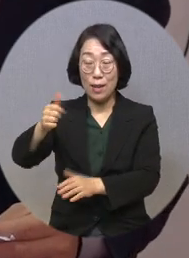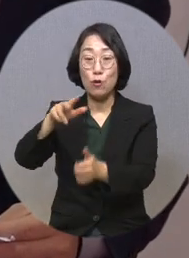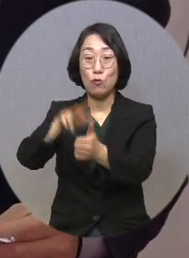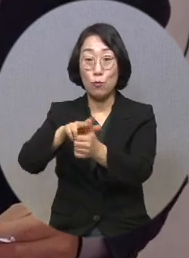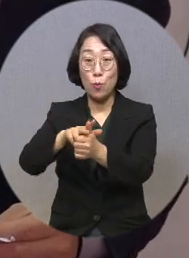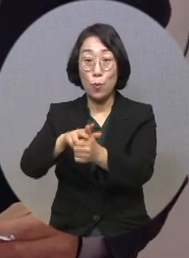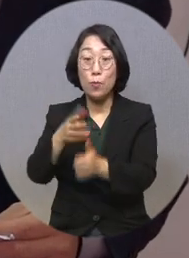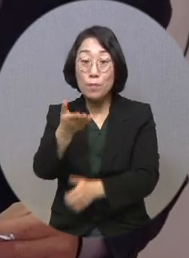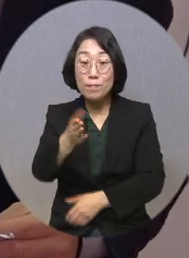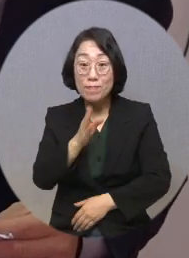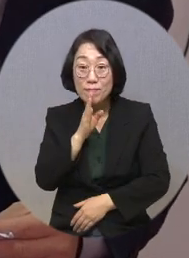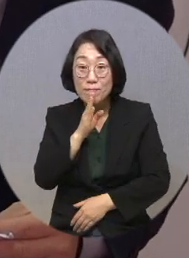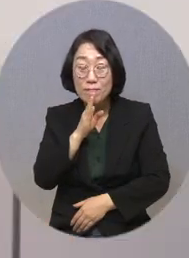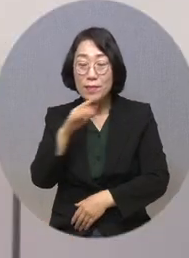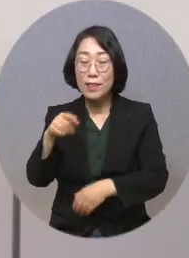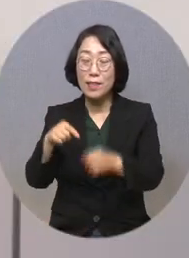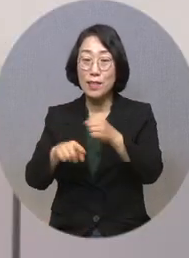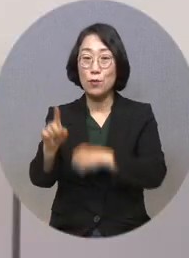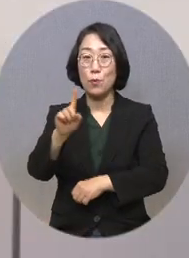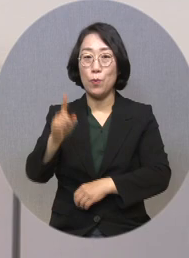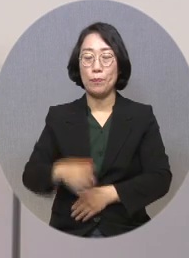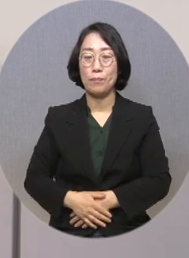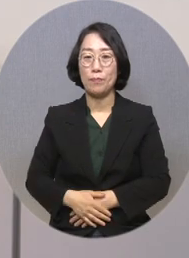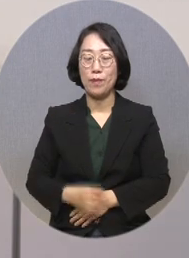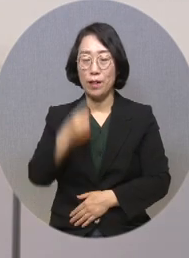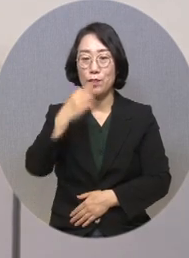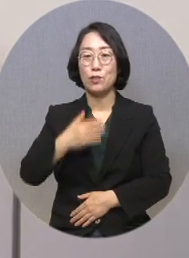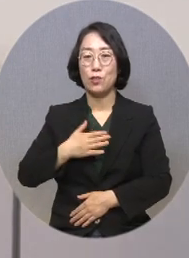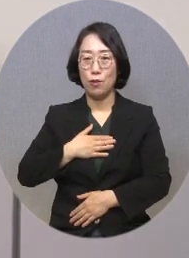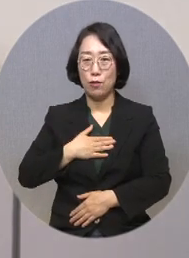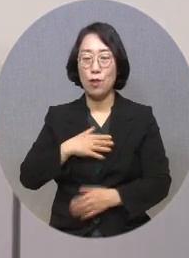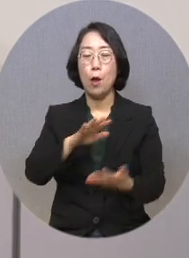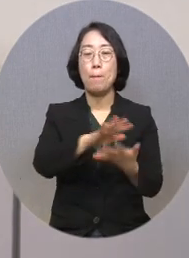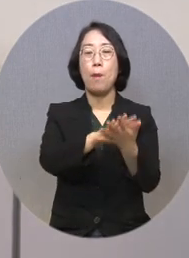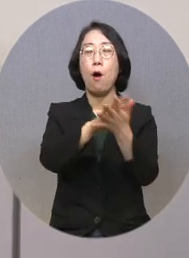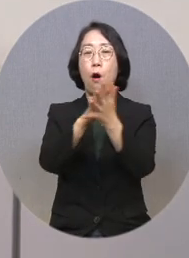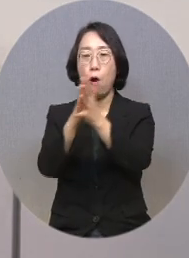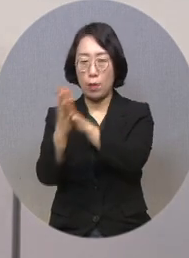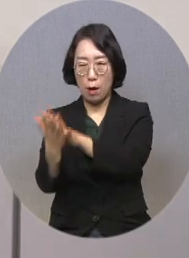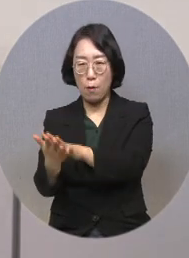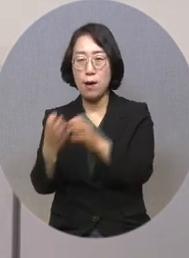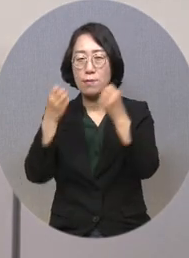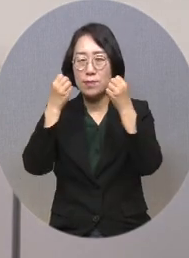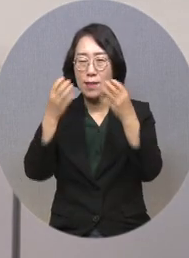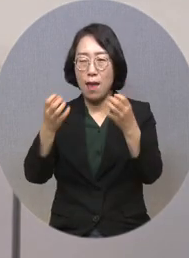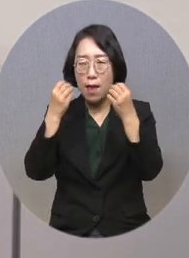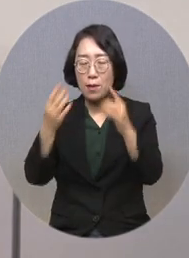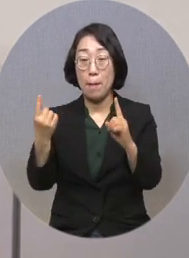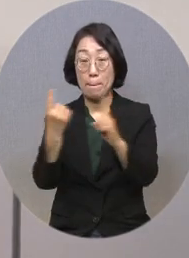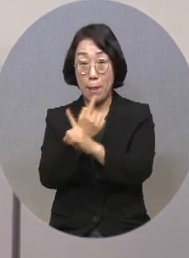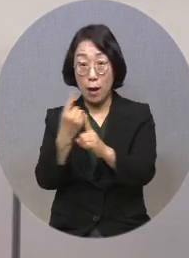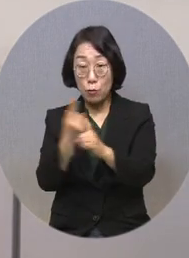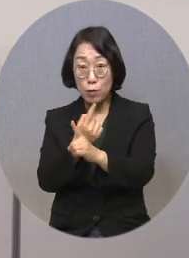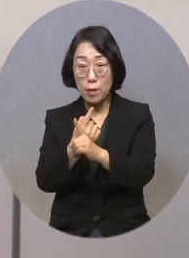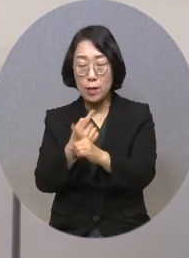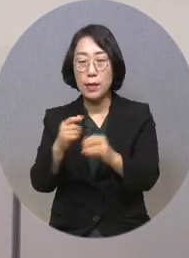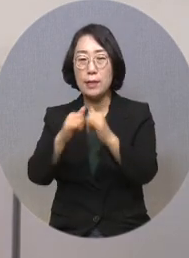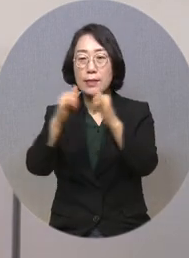이유가 있으신가요? 네. 변화와 혁신을 통해서 사람 중심의